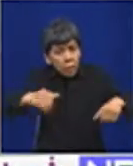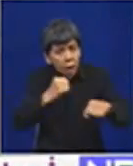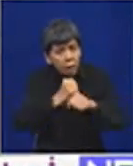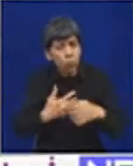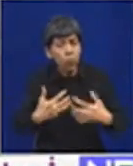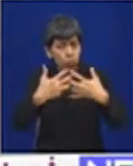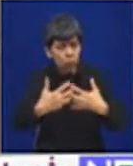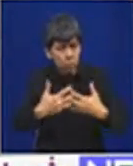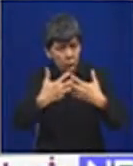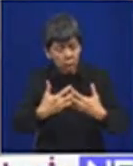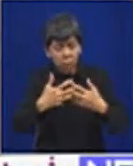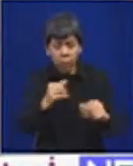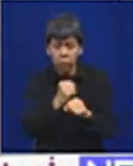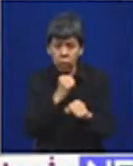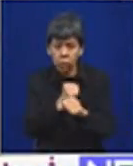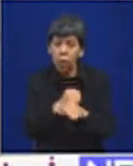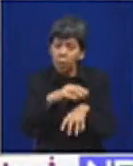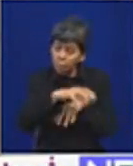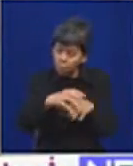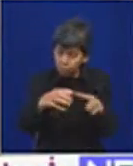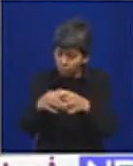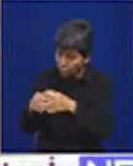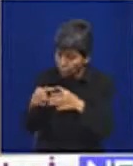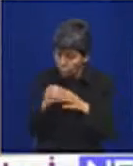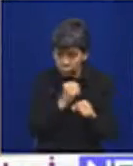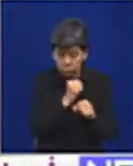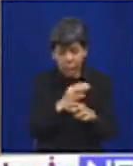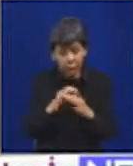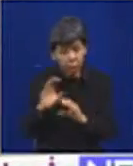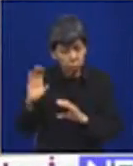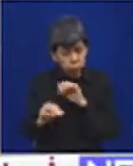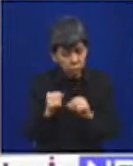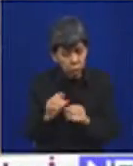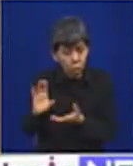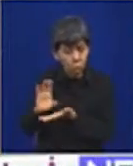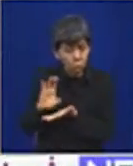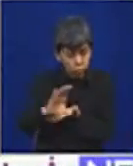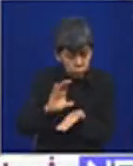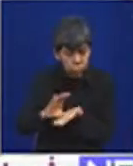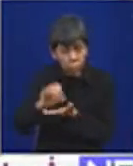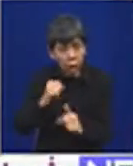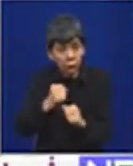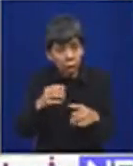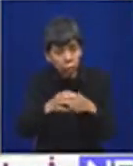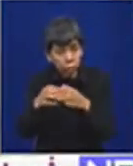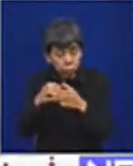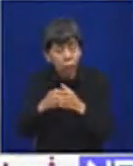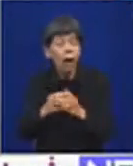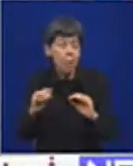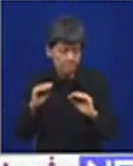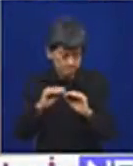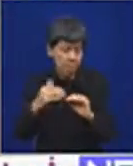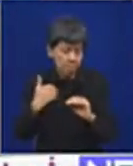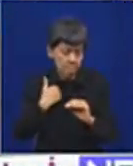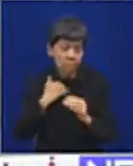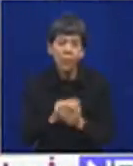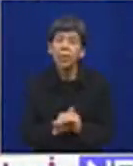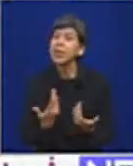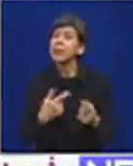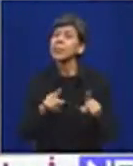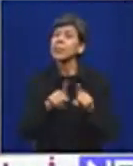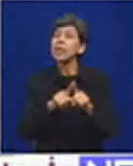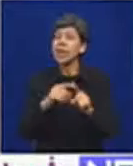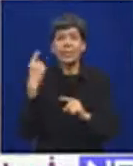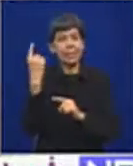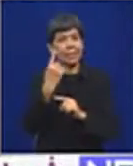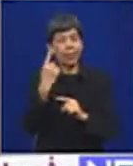ตสาหกรรมในรูปแบบคลัสเตอร์จะเป็นจุดดึงดูดให้นักลงทุนต่างชาติเพิ่มสัดส่วนการลงทุนในประเทศมากขึ้นเช่นเดียวกับภาค